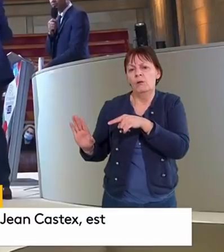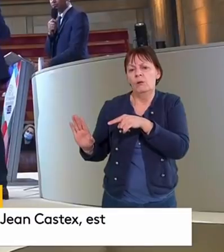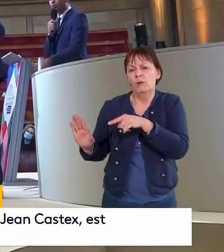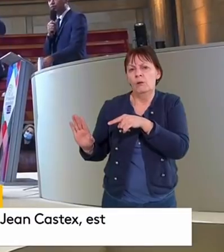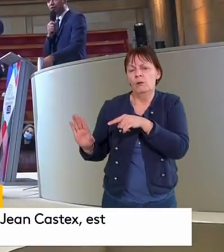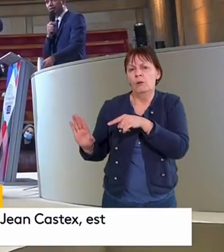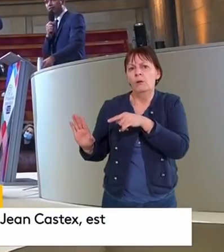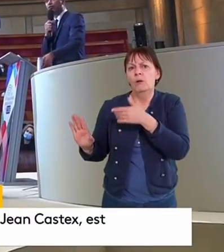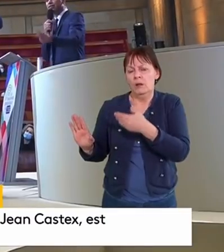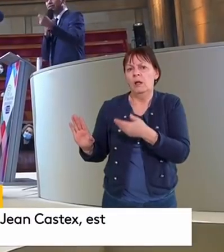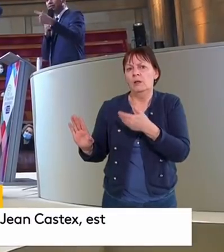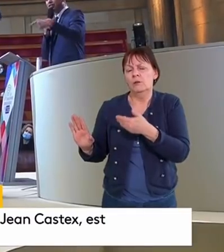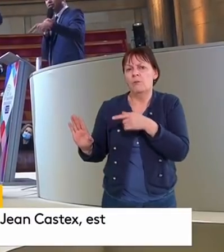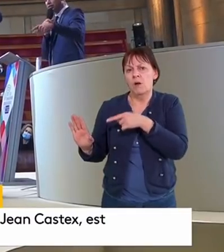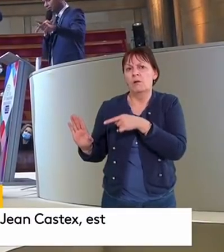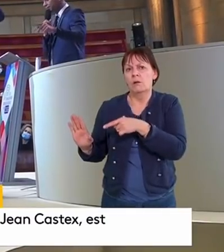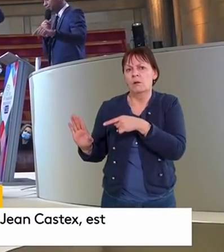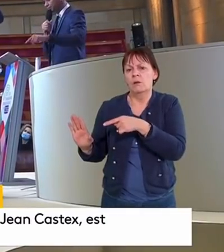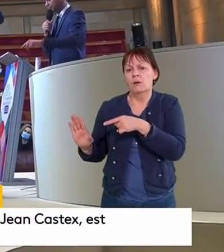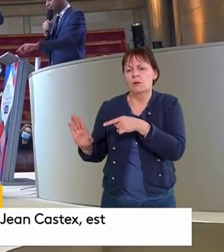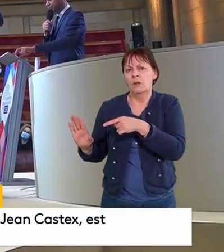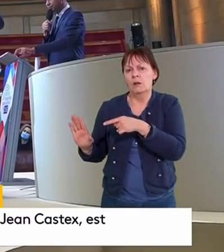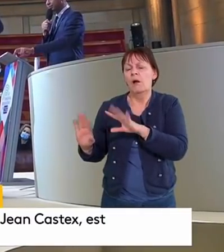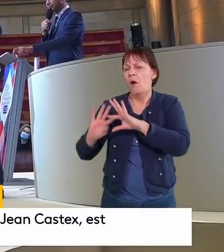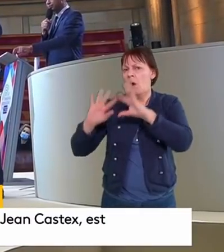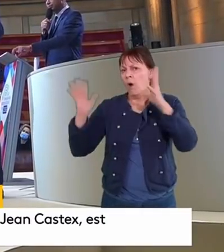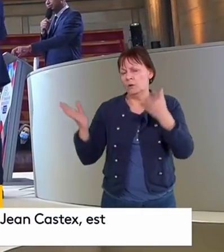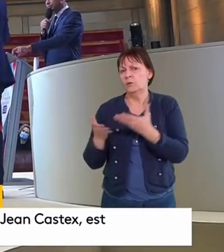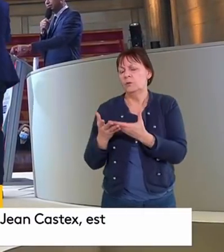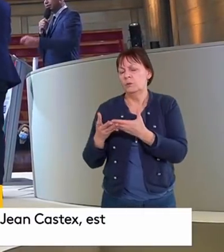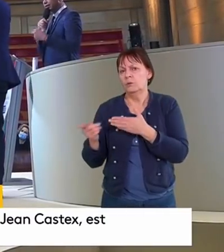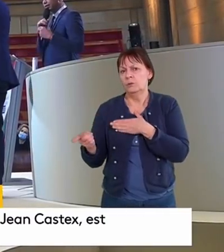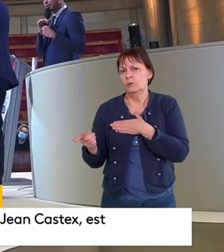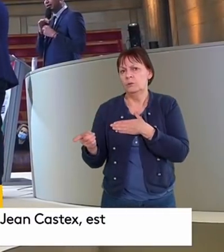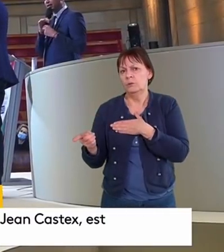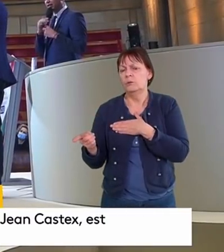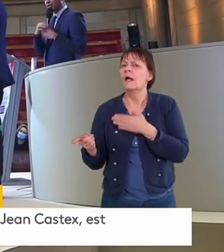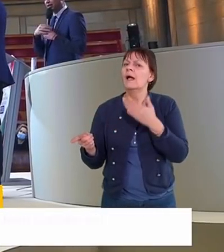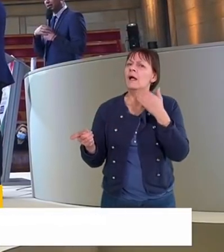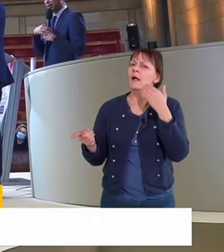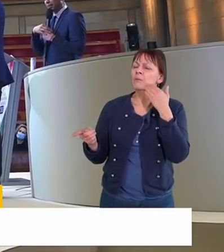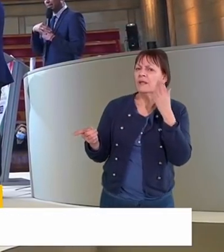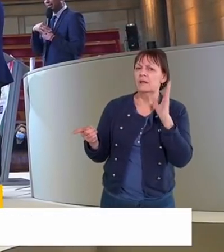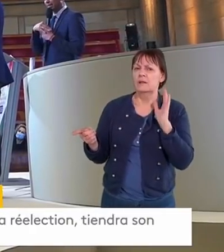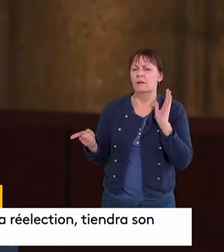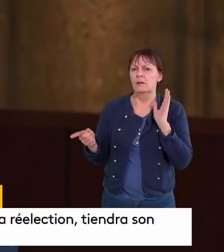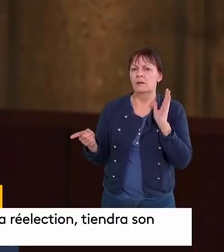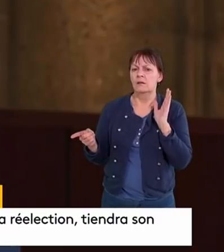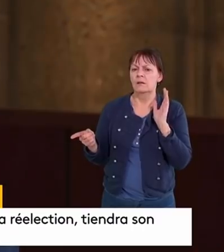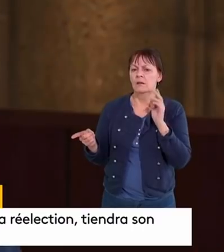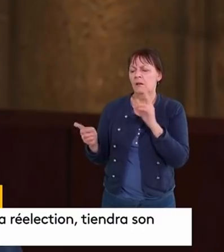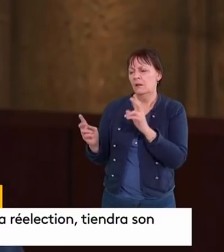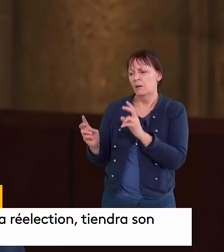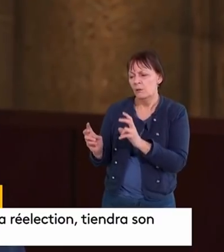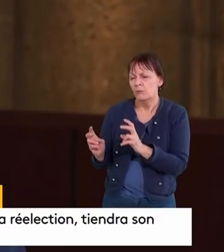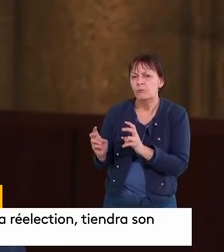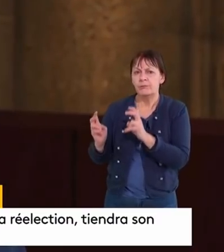de production nucléaire, d'énergie dans nucléaire le mix énergétique. Dans le total. Mm-hmm. Je pense que même en augmentant de 6 à